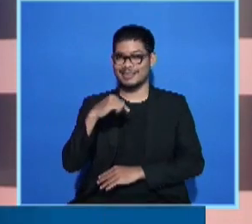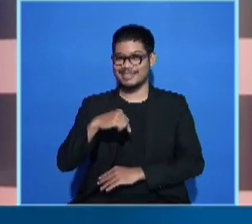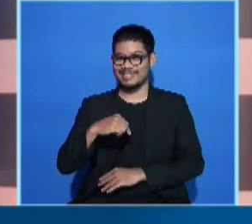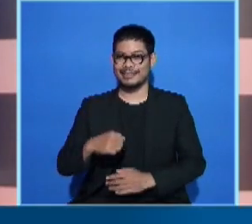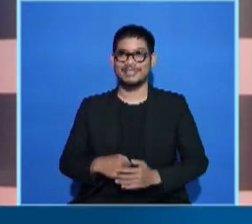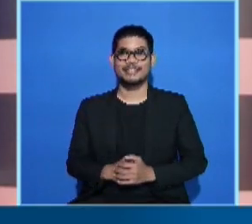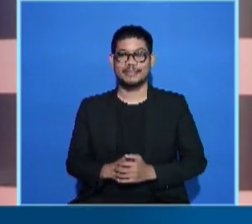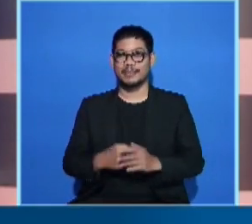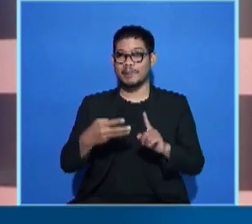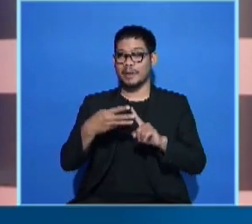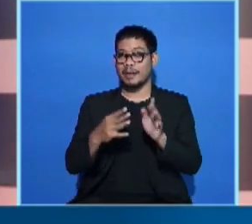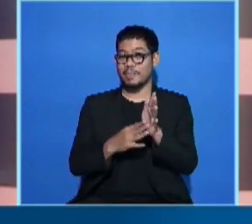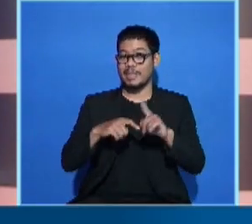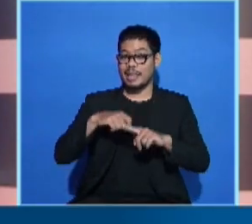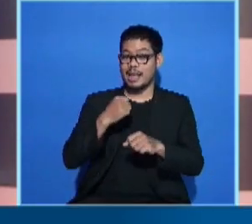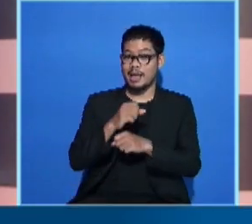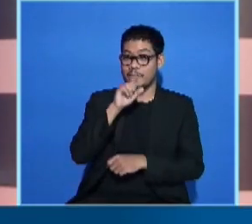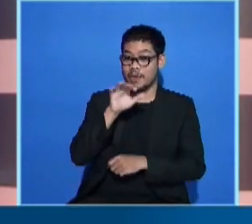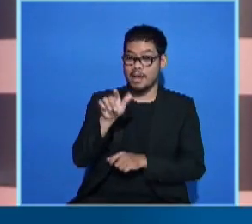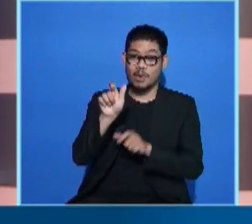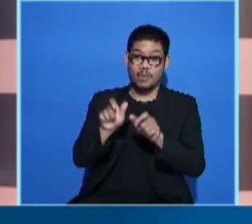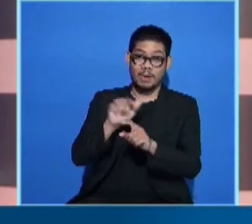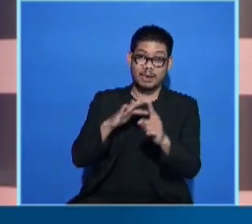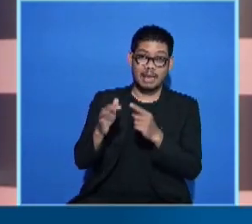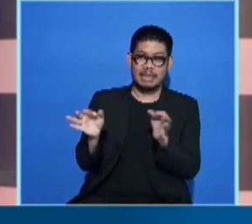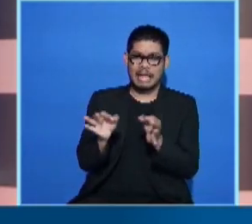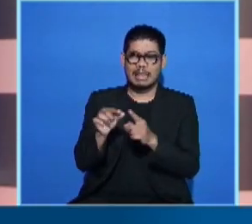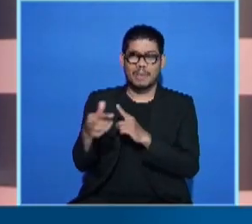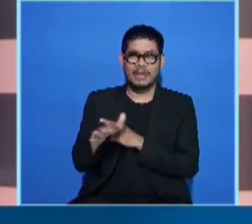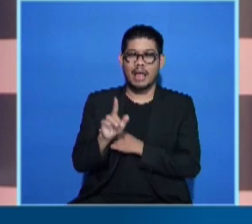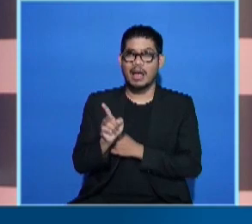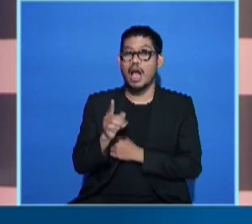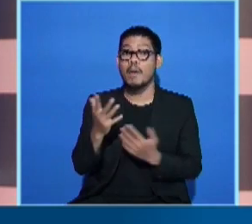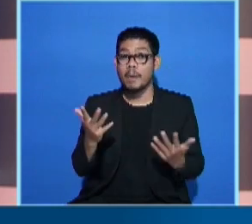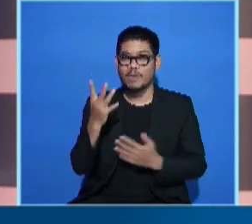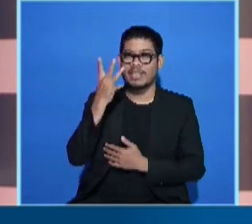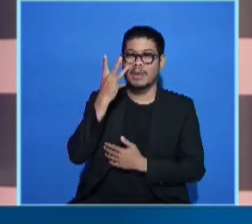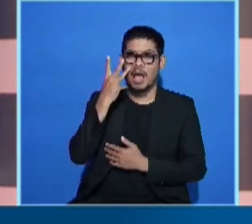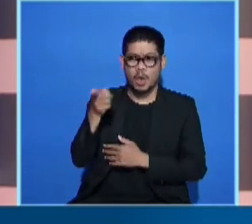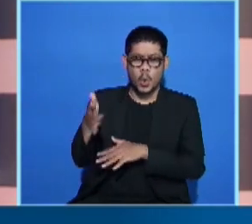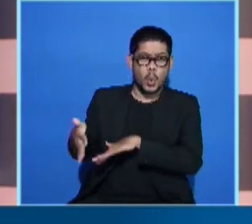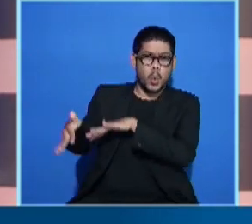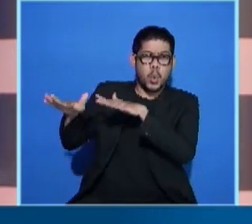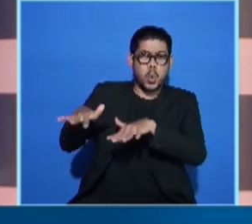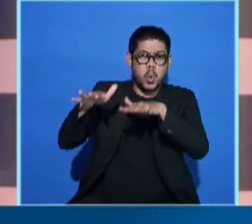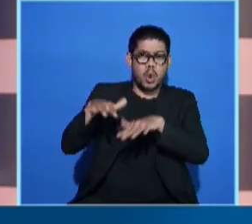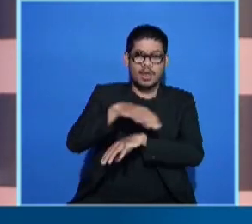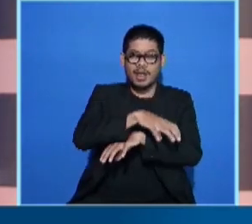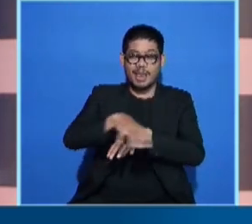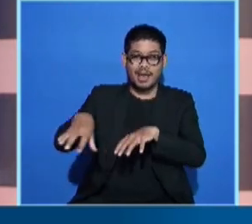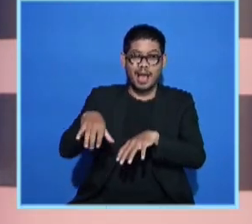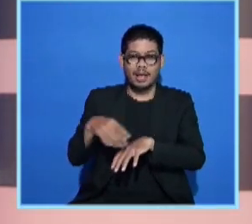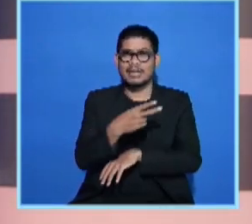BMKG mengimbau kepada masyarakat pesisir untuk waspada terhadap potensi gelombang tinggi di beberapa wilayah perairan Indonesia